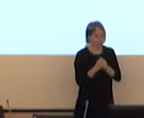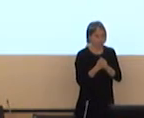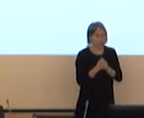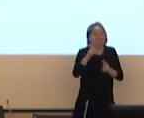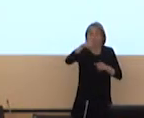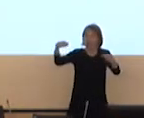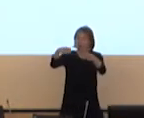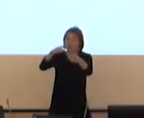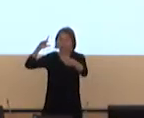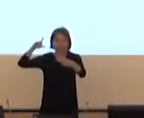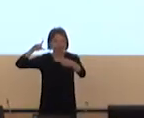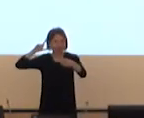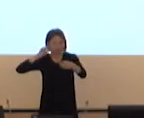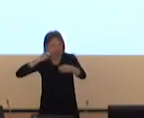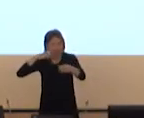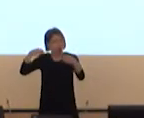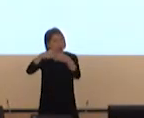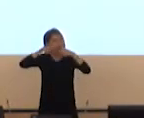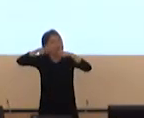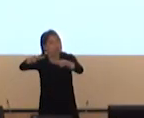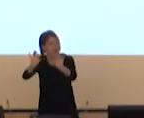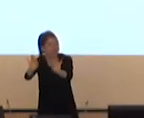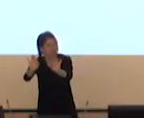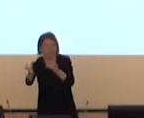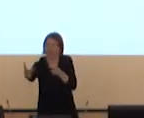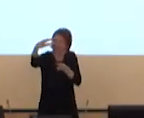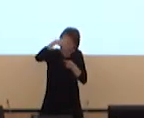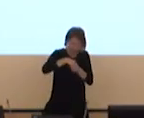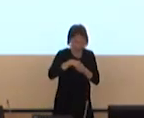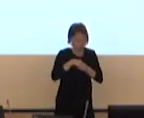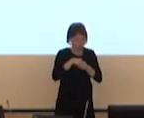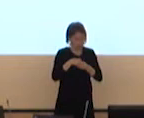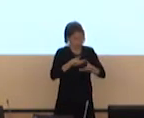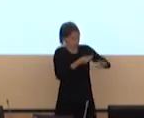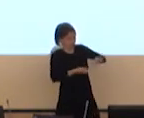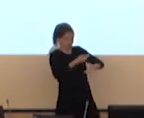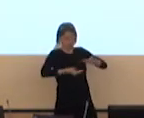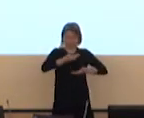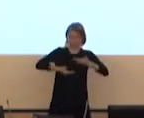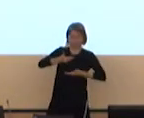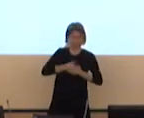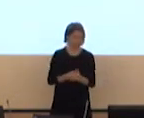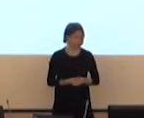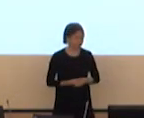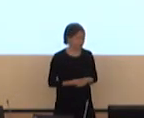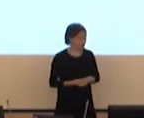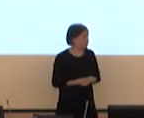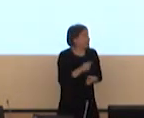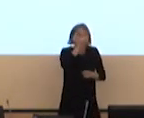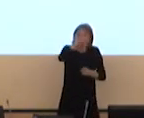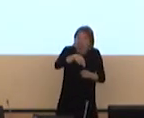les persones sordes també estiguin a dintre de grups de recerca i facin recerca. No només des de fora com a